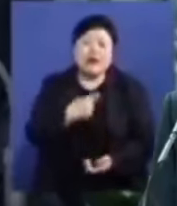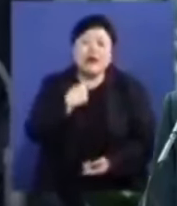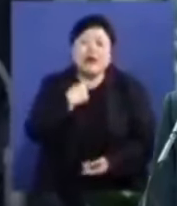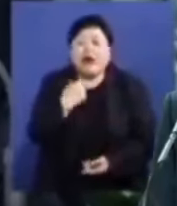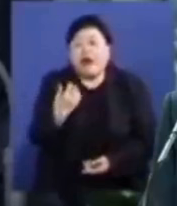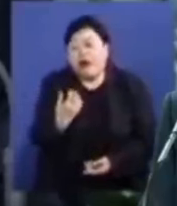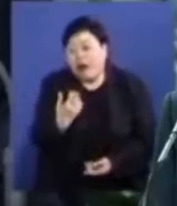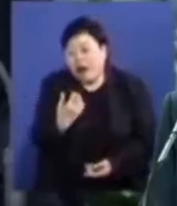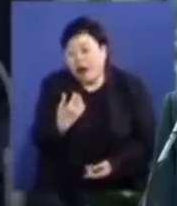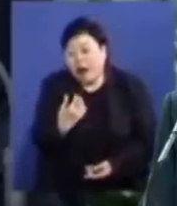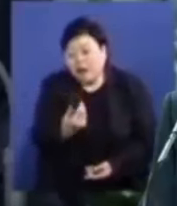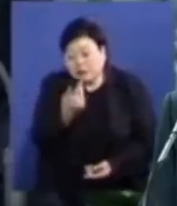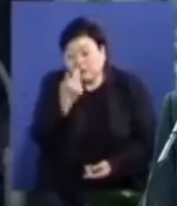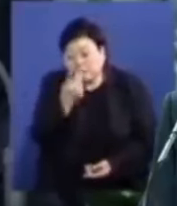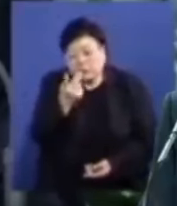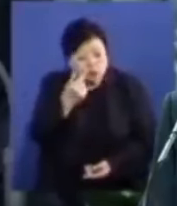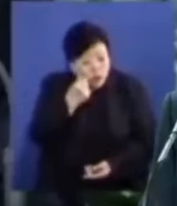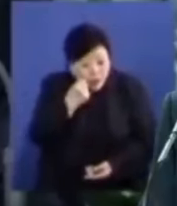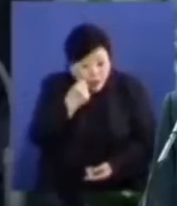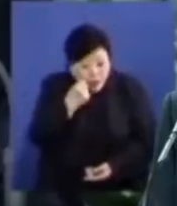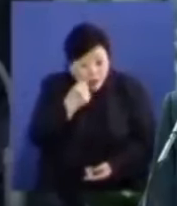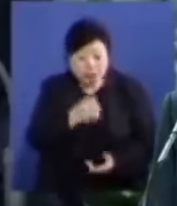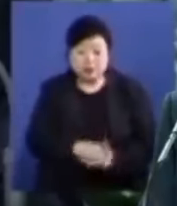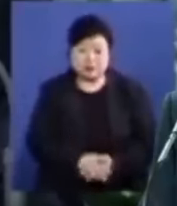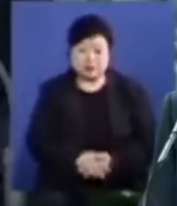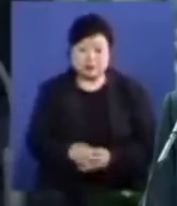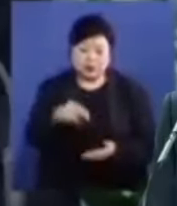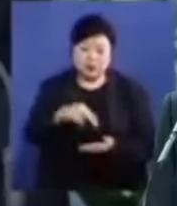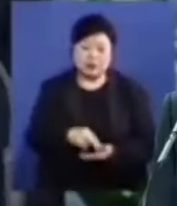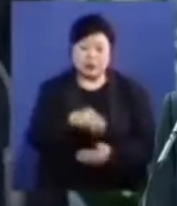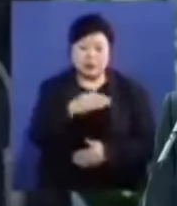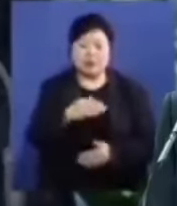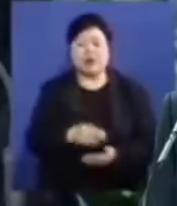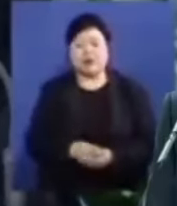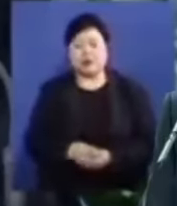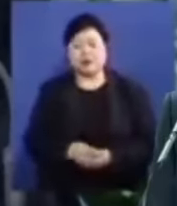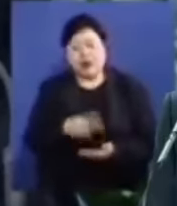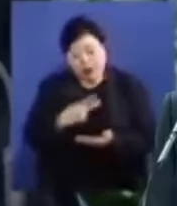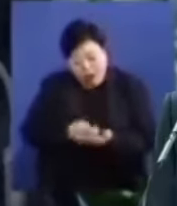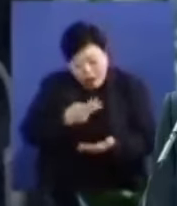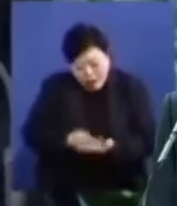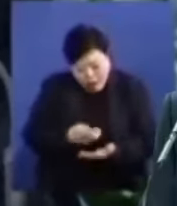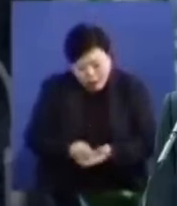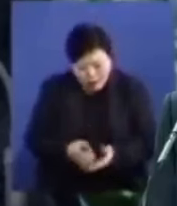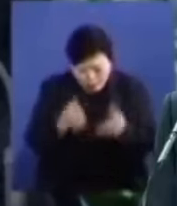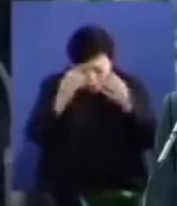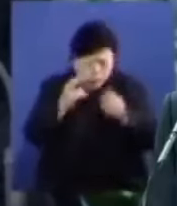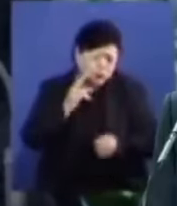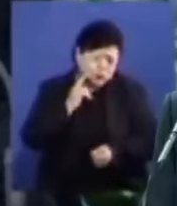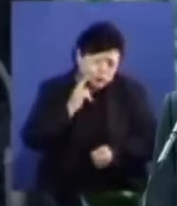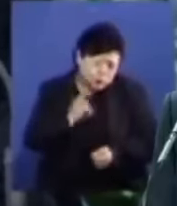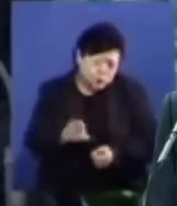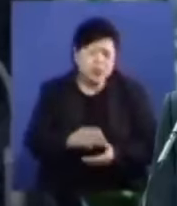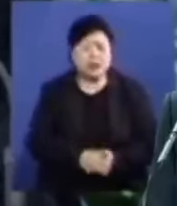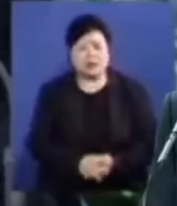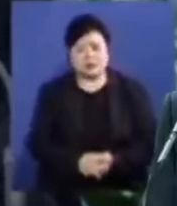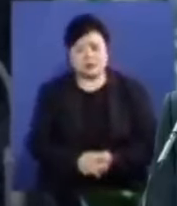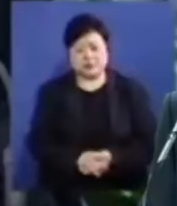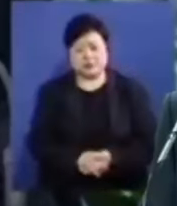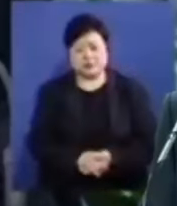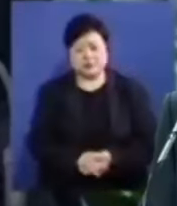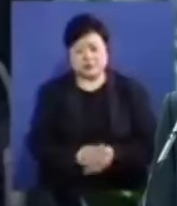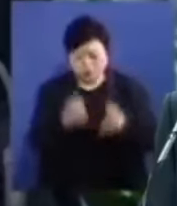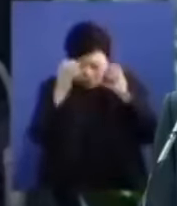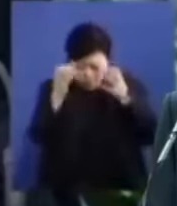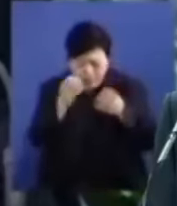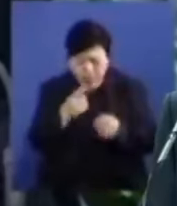꽉 막히고 숨을 못 쉬어서 일어나서 방 안을 허덕이고 그 고통은 말로도 할 수 없는데 그래도 그